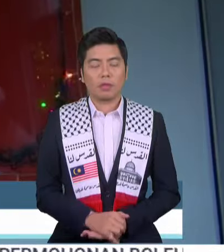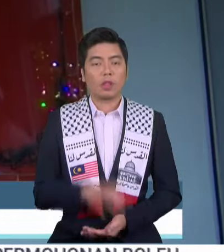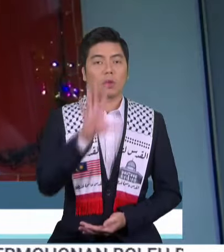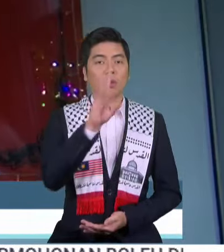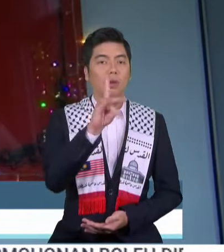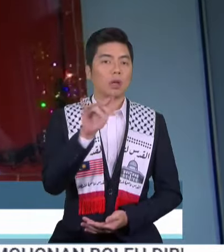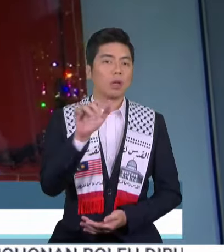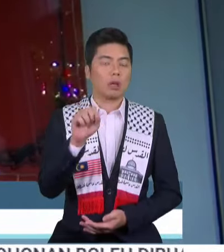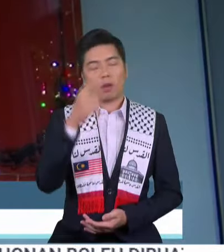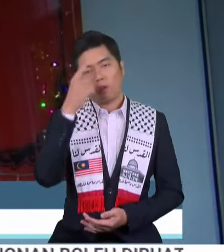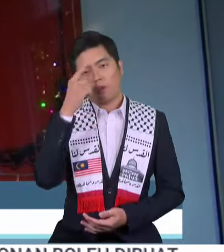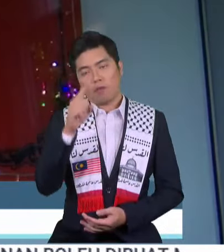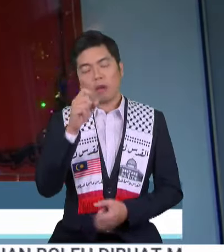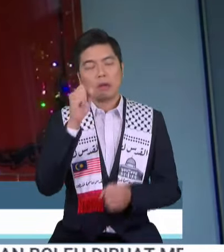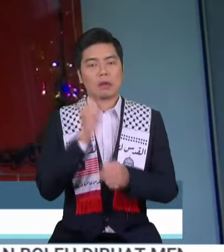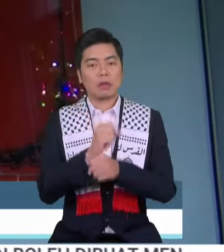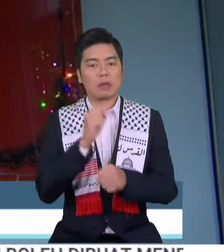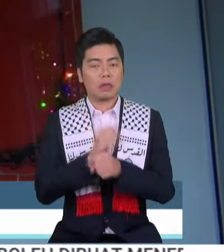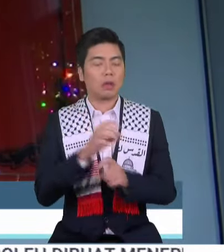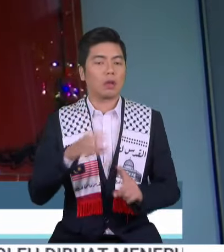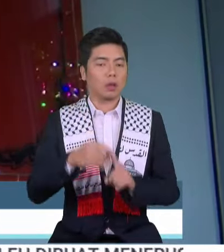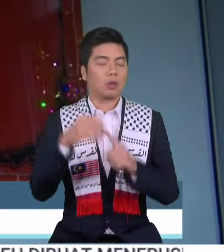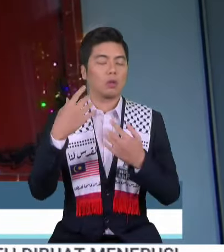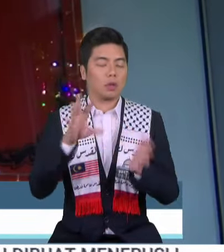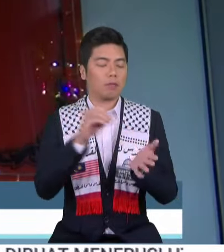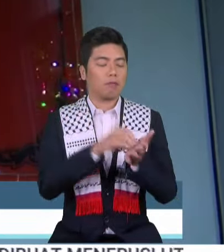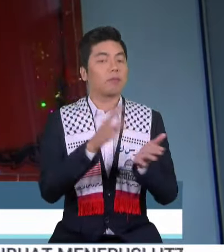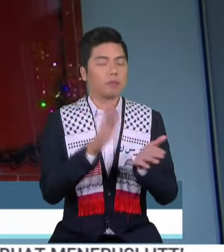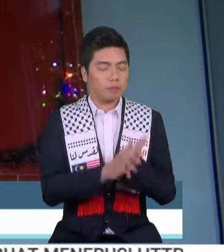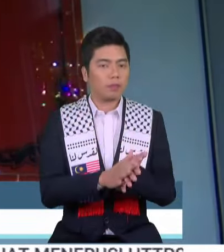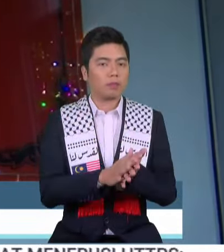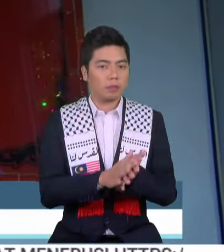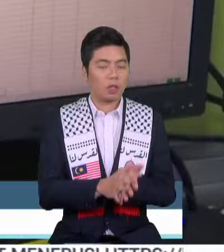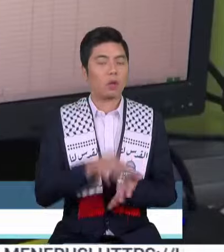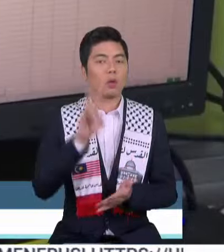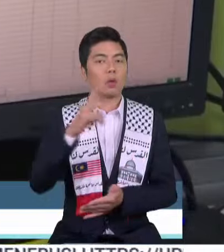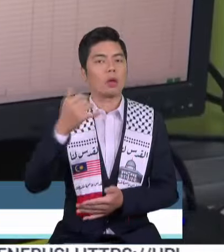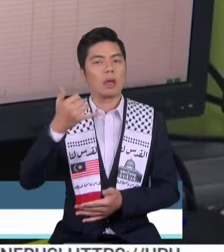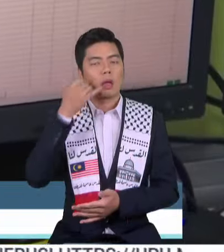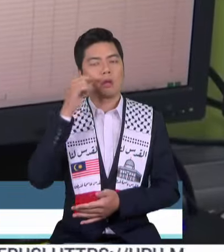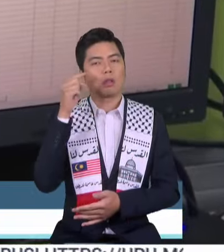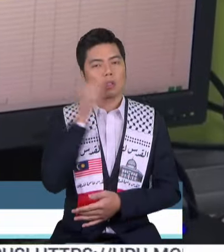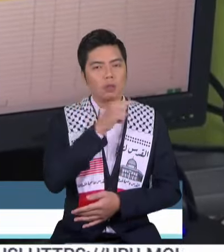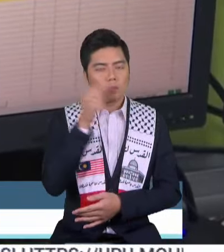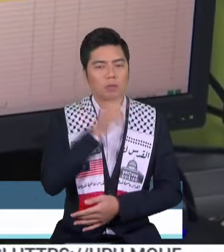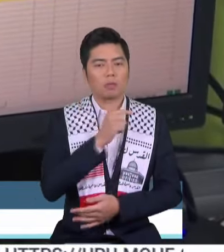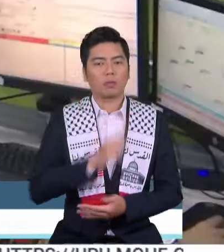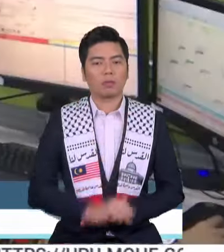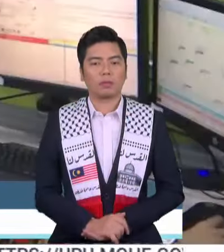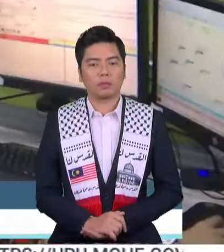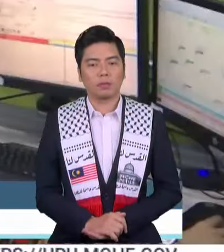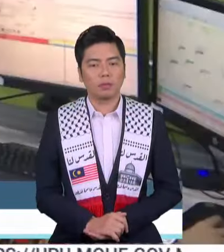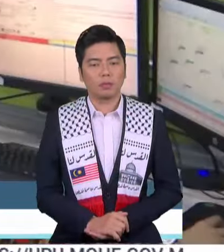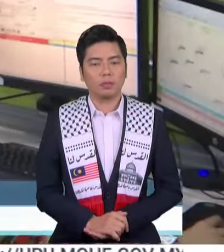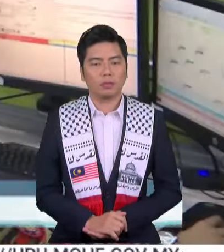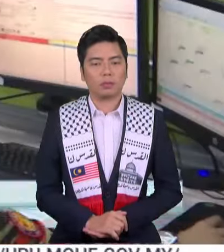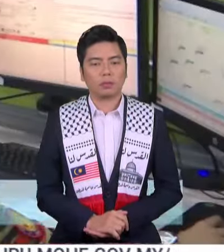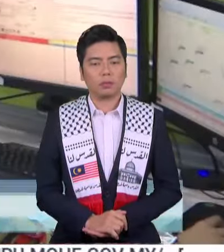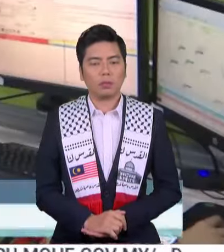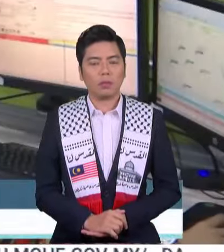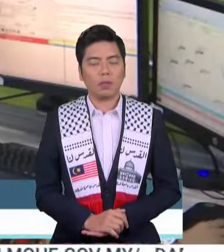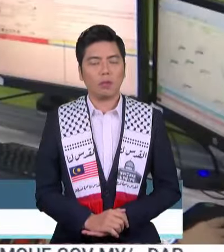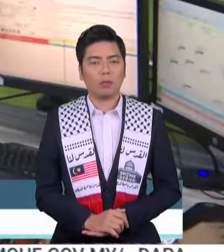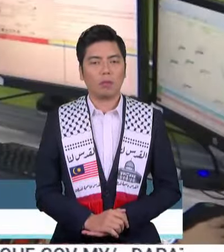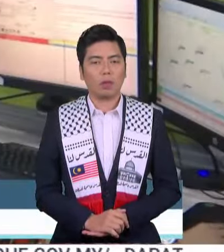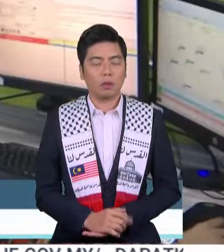7 kes bagi tugas-tugas khas turut direkodkan di samping 2 panggilan palsu. So kalau